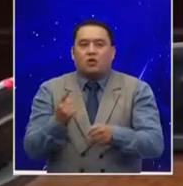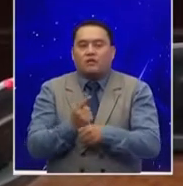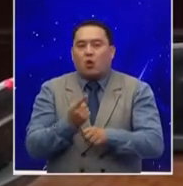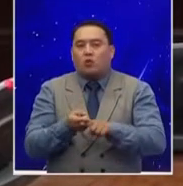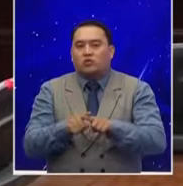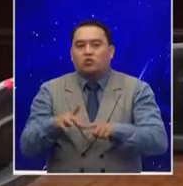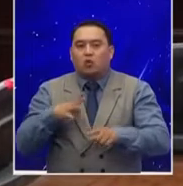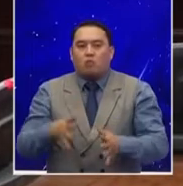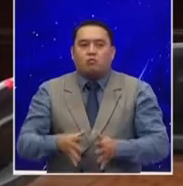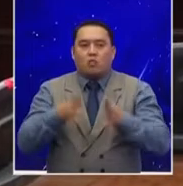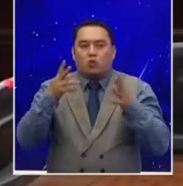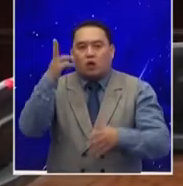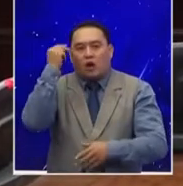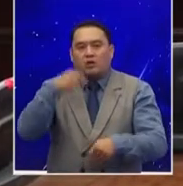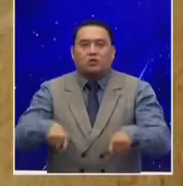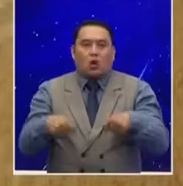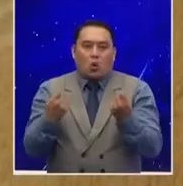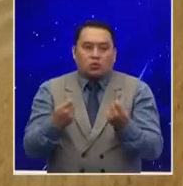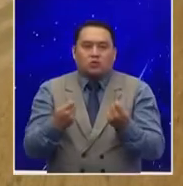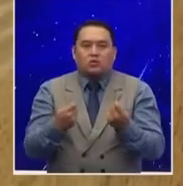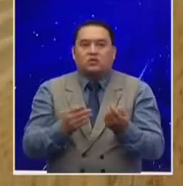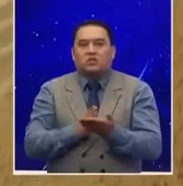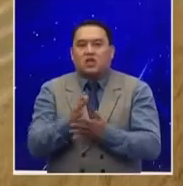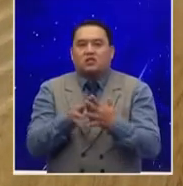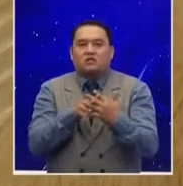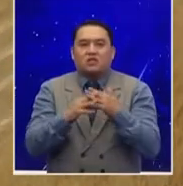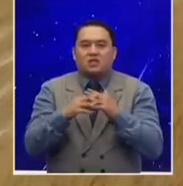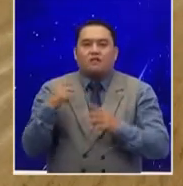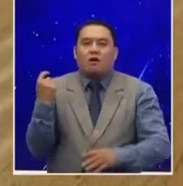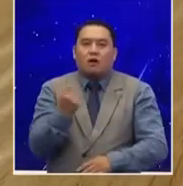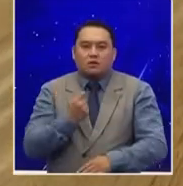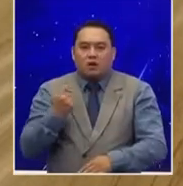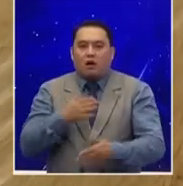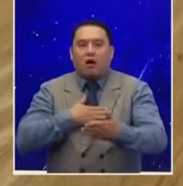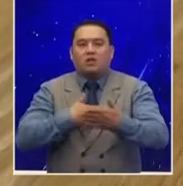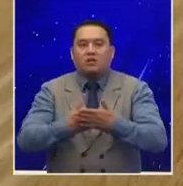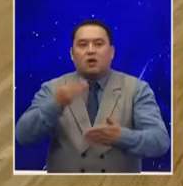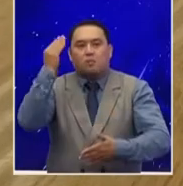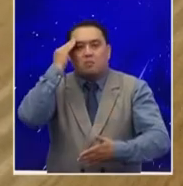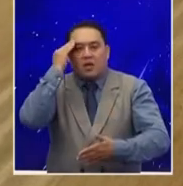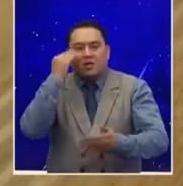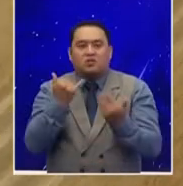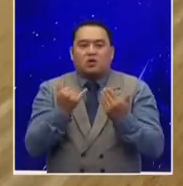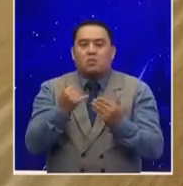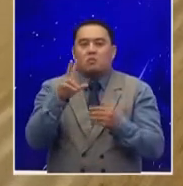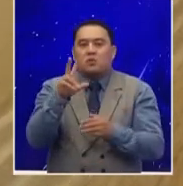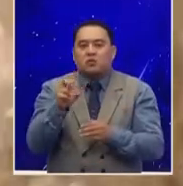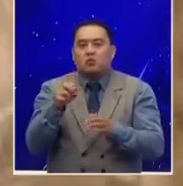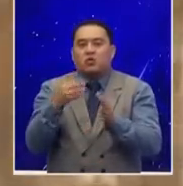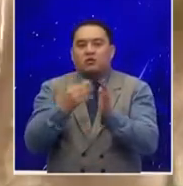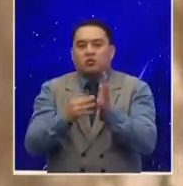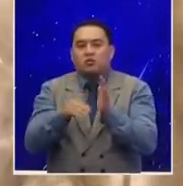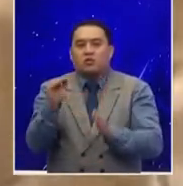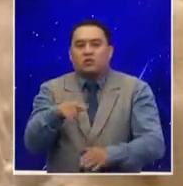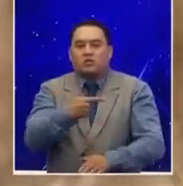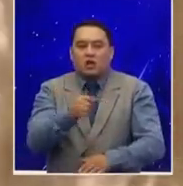и то, что наибольшее количество нарушений приходится на сферу сельского хозяйства. Однако активными мерами на данный момент 590 тысяч гектаров